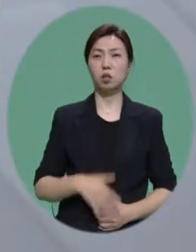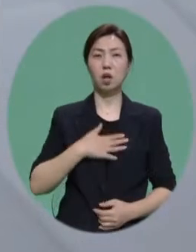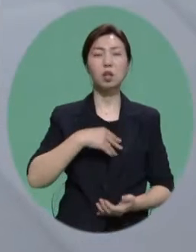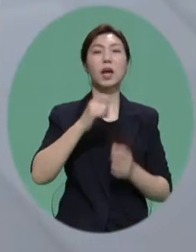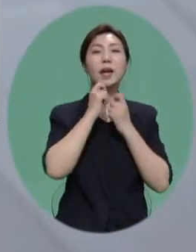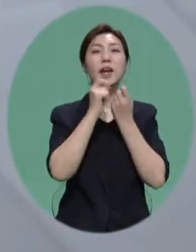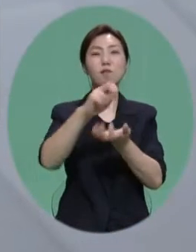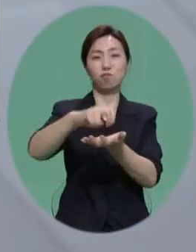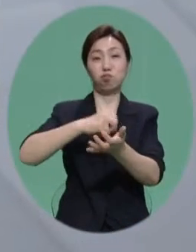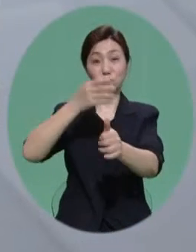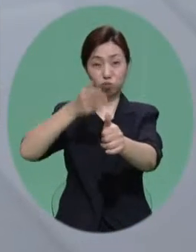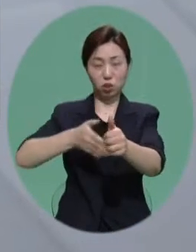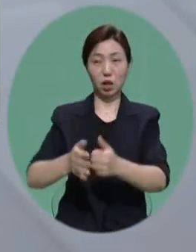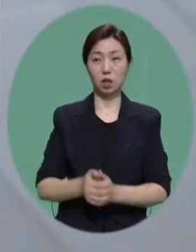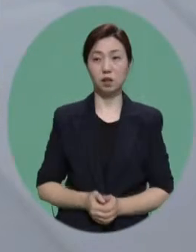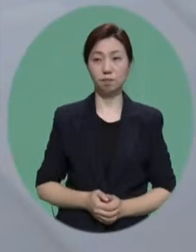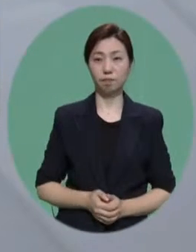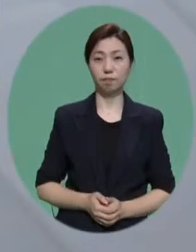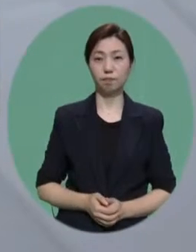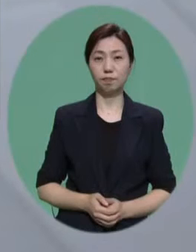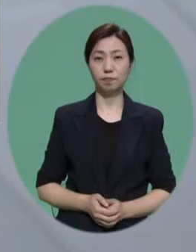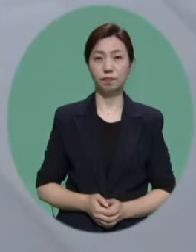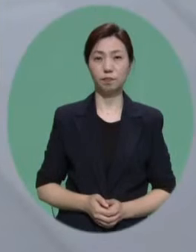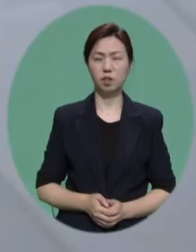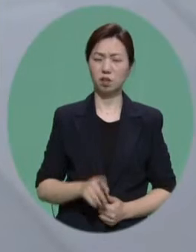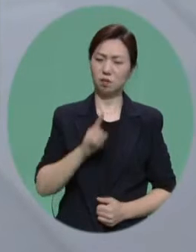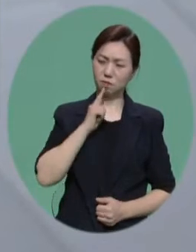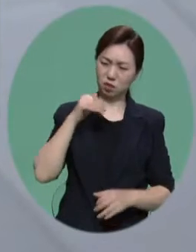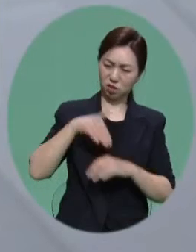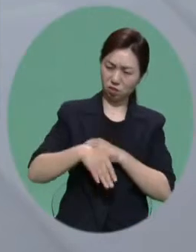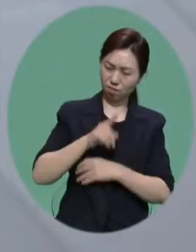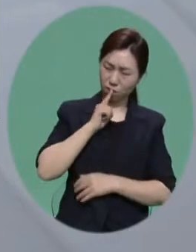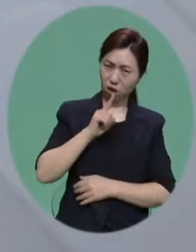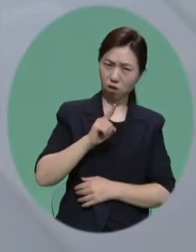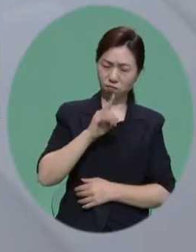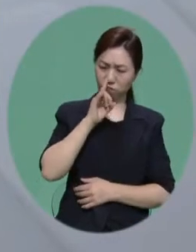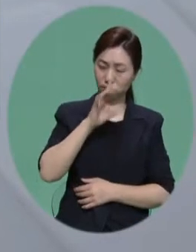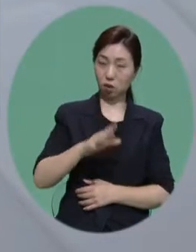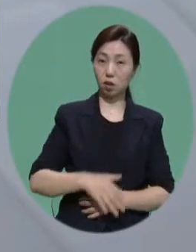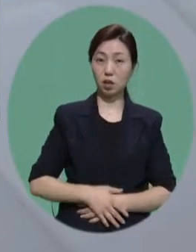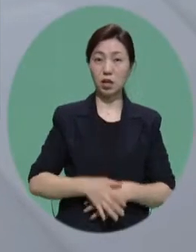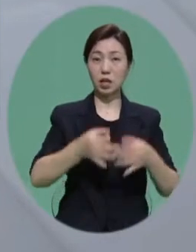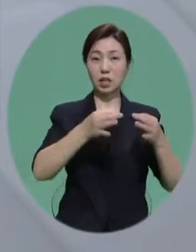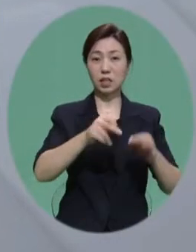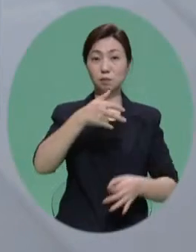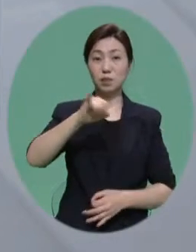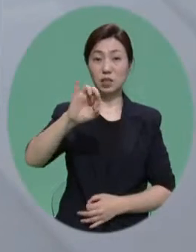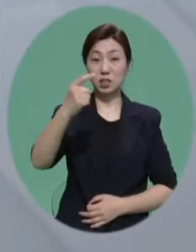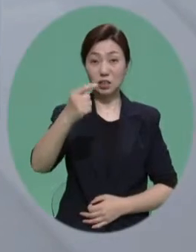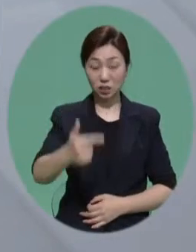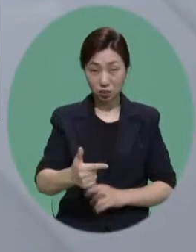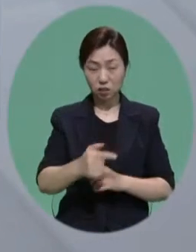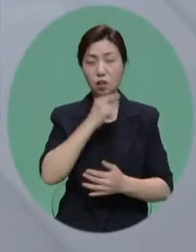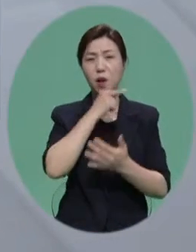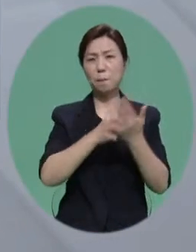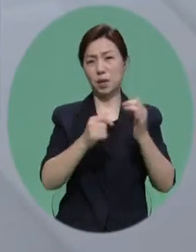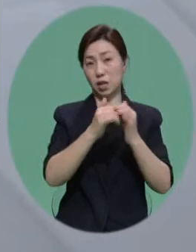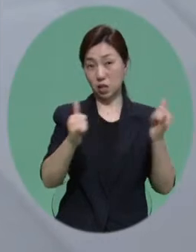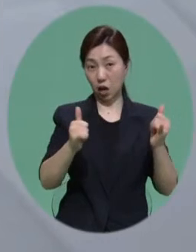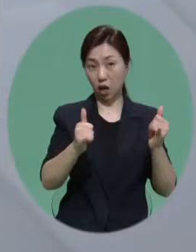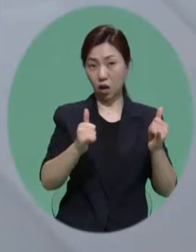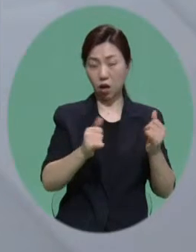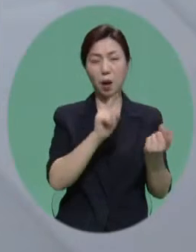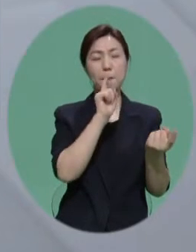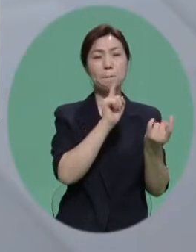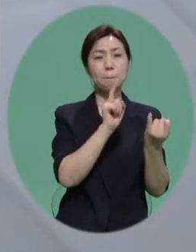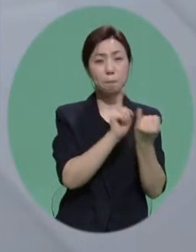주십시오 그렇게 말씀하시면 안 되고요 그 김지은 씨 피해자 거리가 길어 제거하는 없어 죄를 좀 하시면